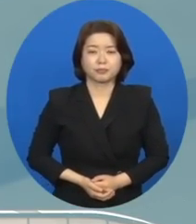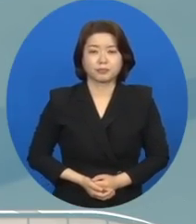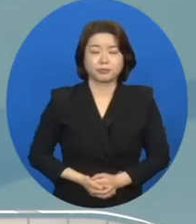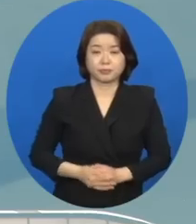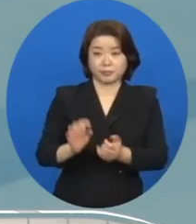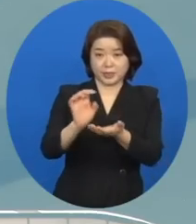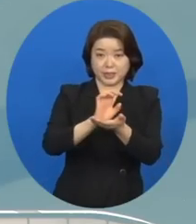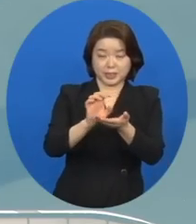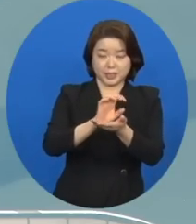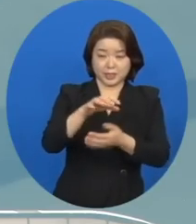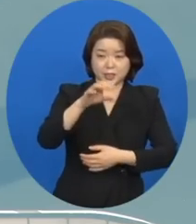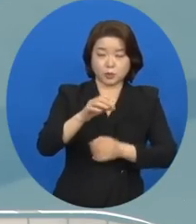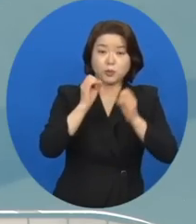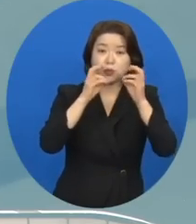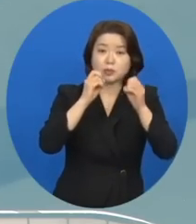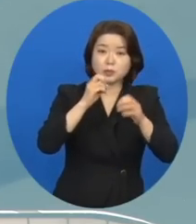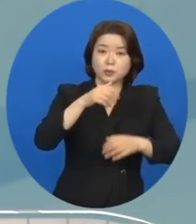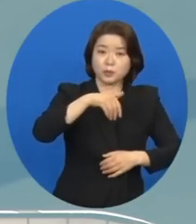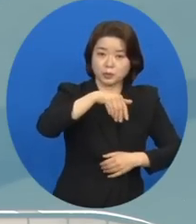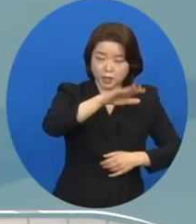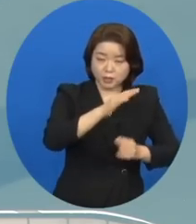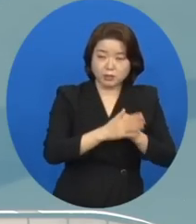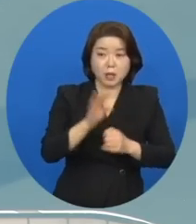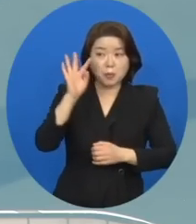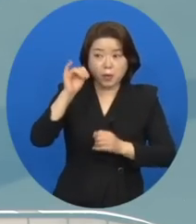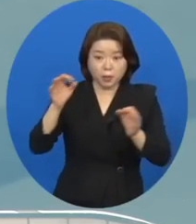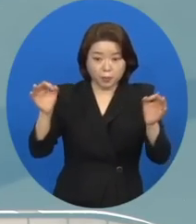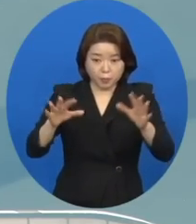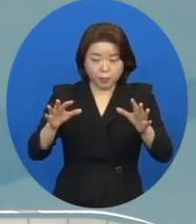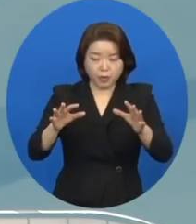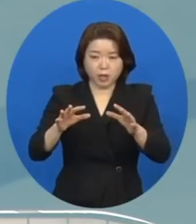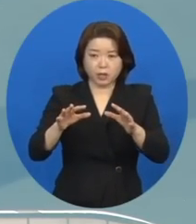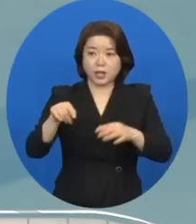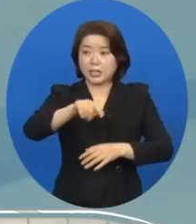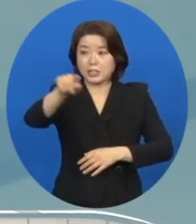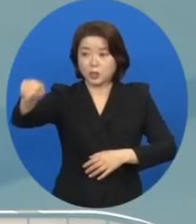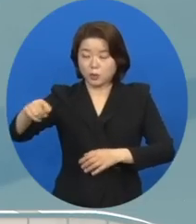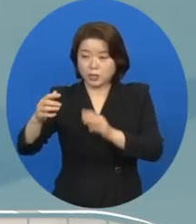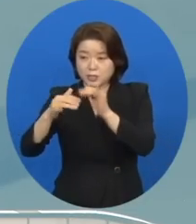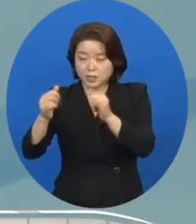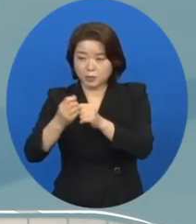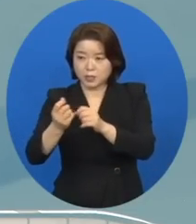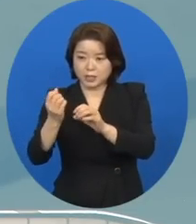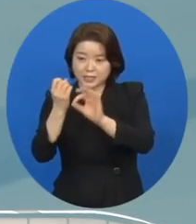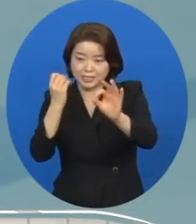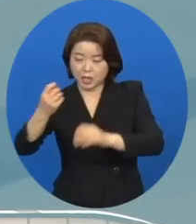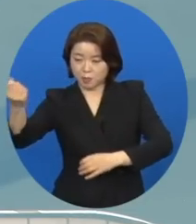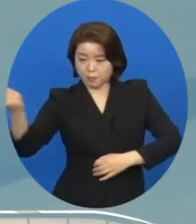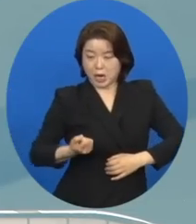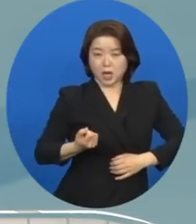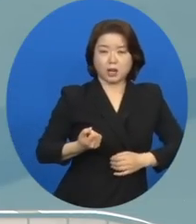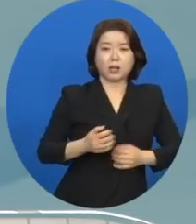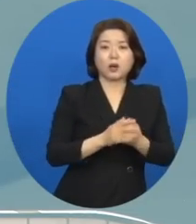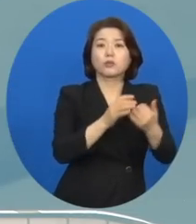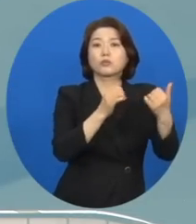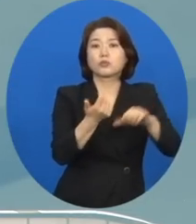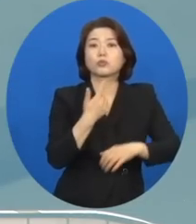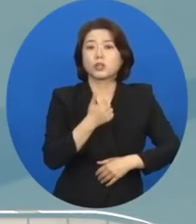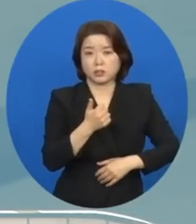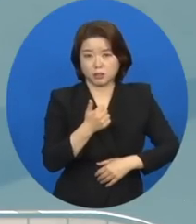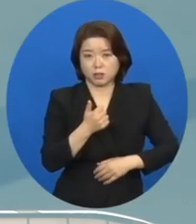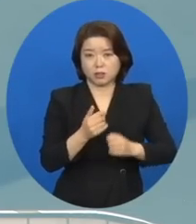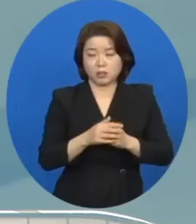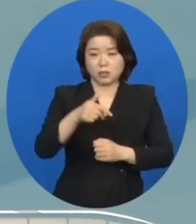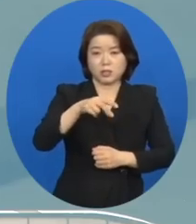에콰도르에 선교사로 갔다가 며칠 만에 창에 찔려서 죽은 아우카 부족에 의해 순교를 당한